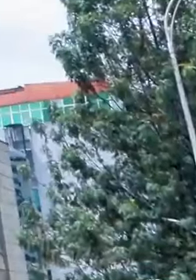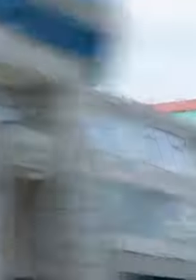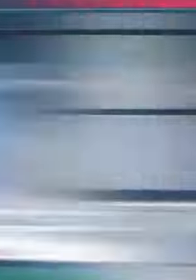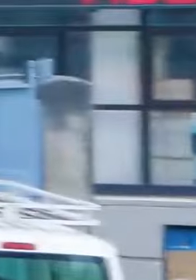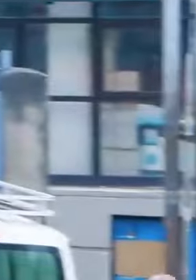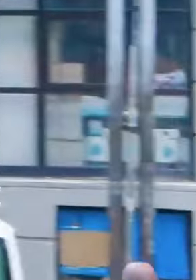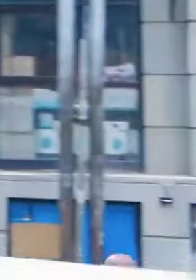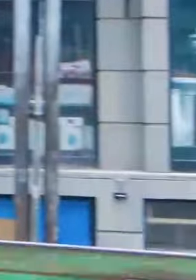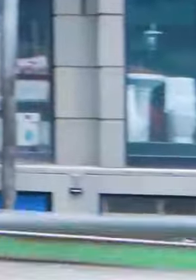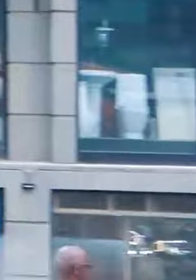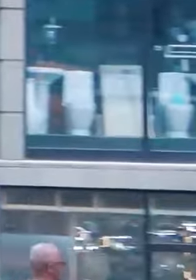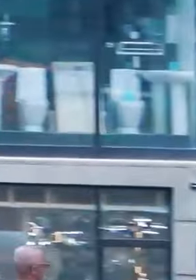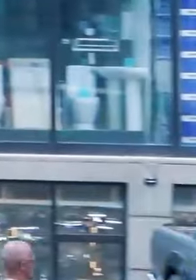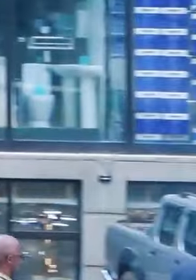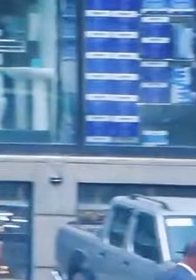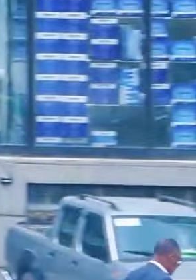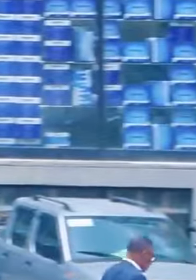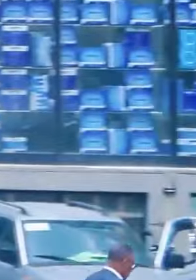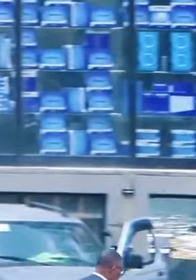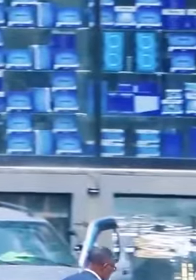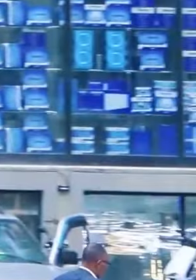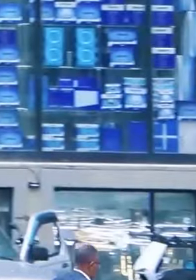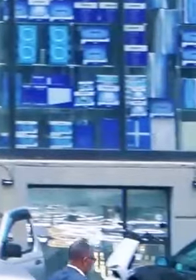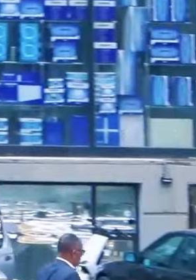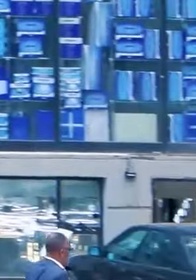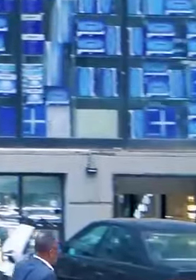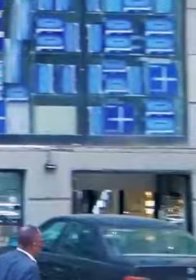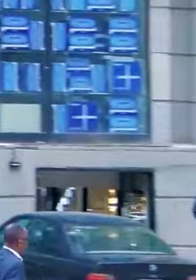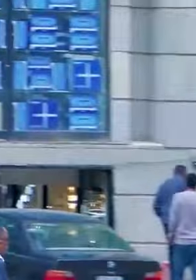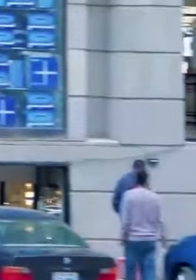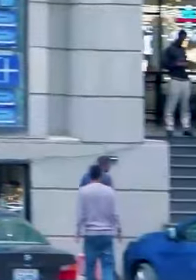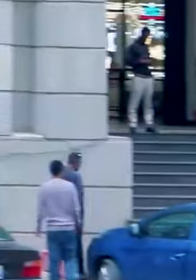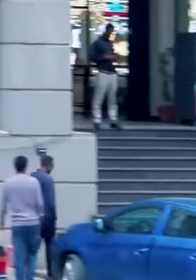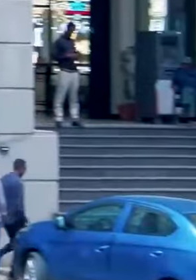01-95-21-65-01 بأبيسينيا بانك فلامينغو كرنجاف